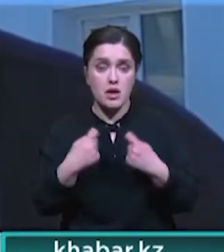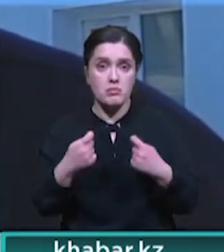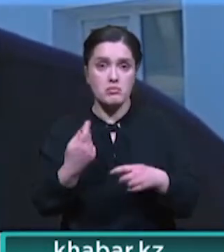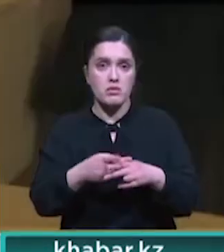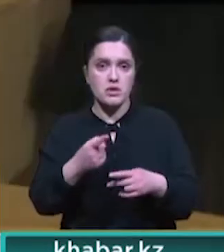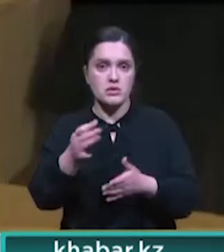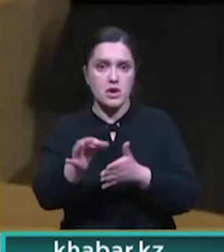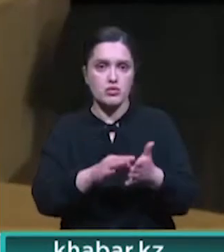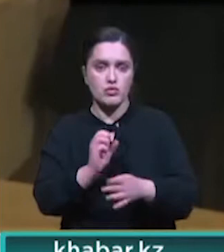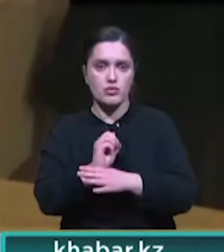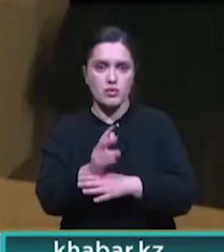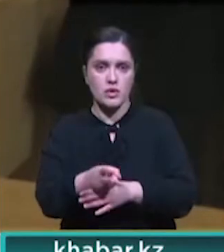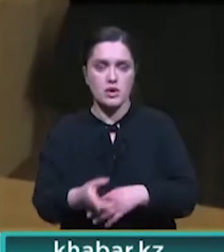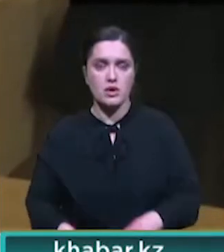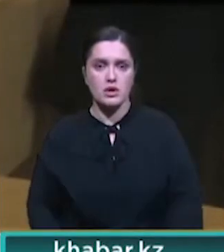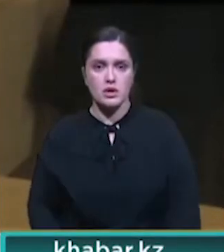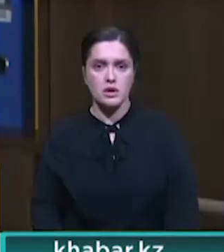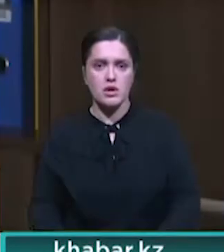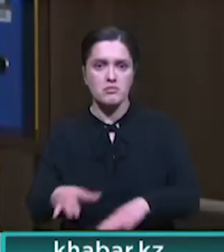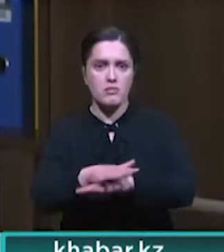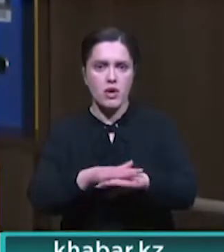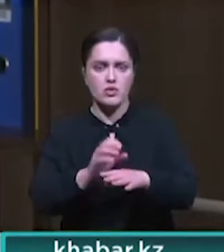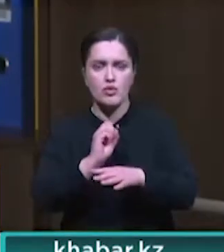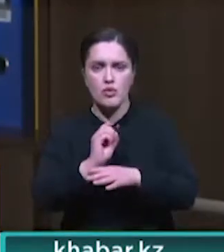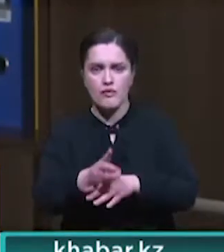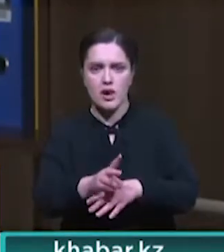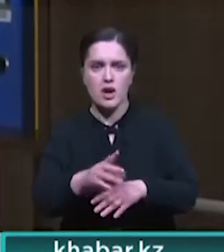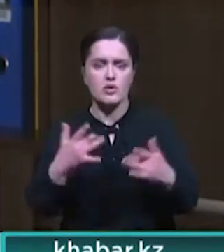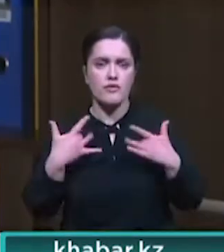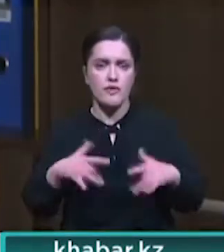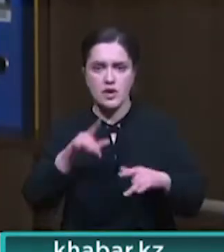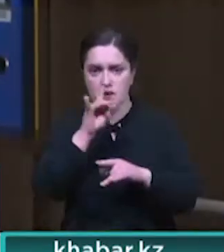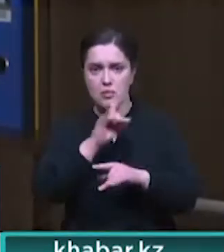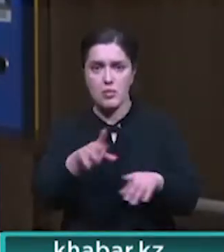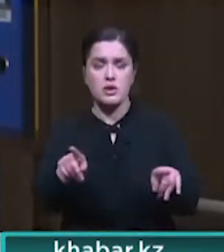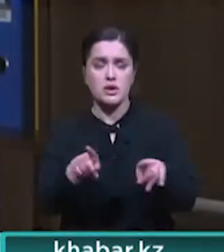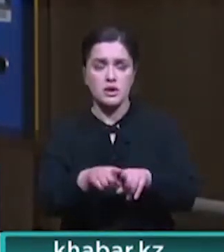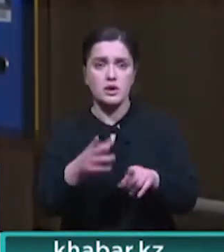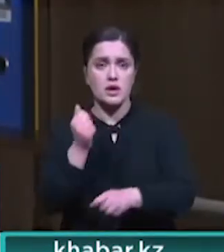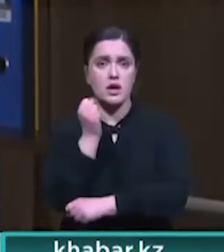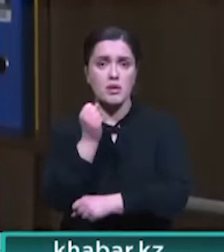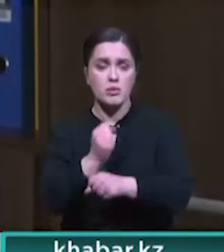увольняйся они а пока массам увольнение речи не идет это такие рабочие моменты которые